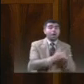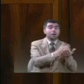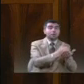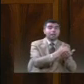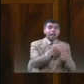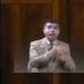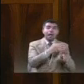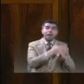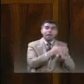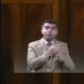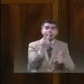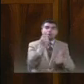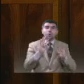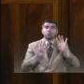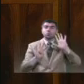خلال الفترة